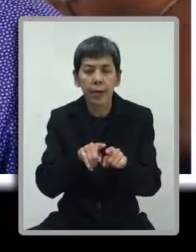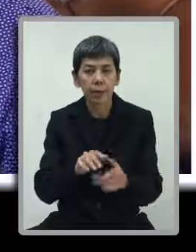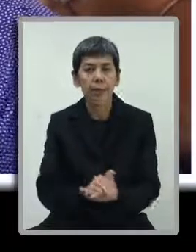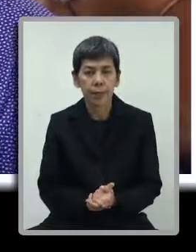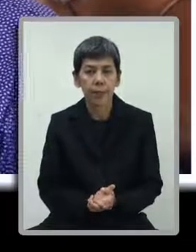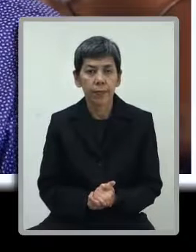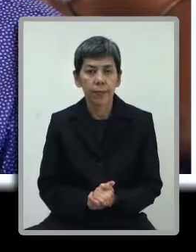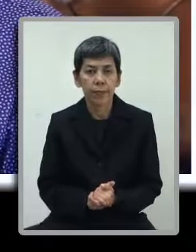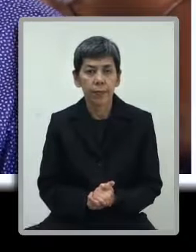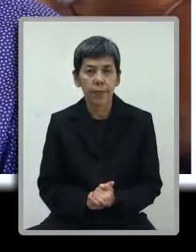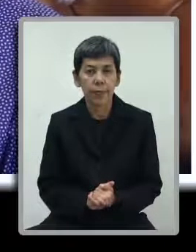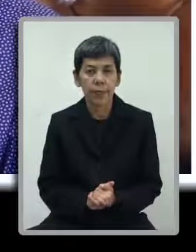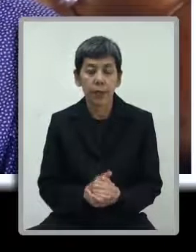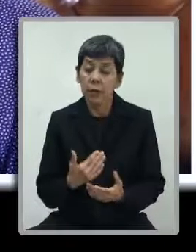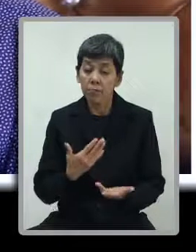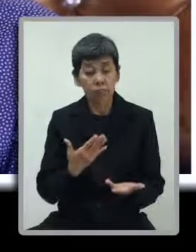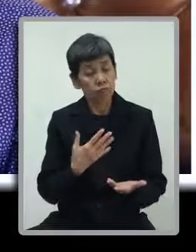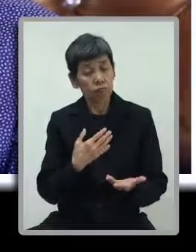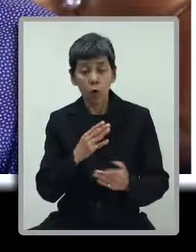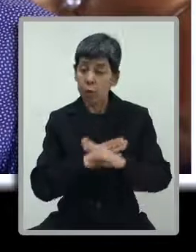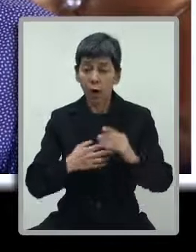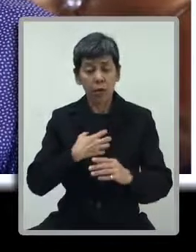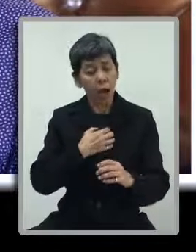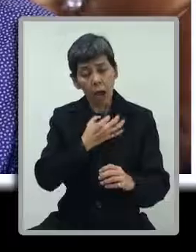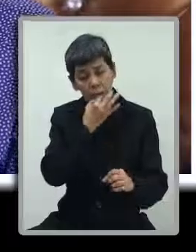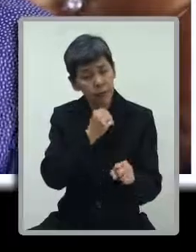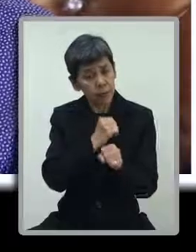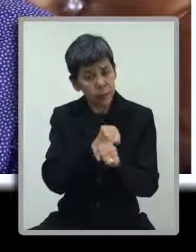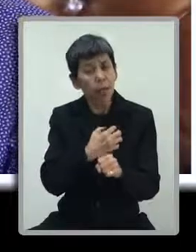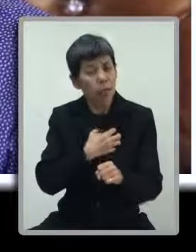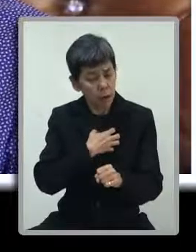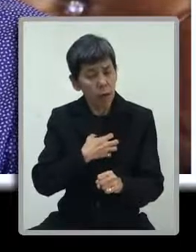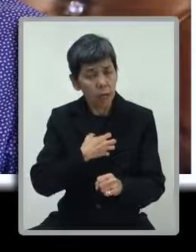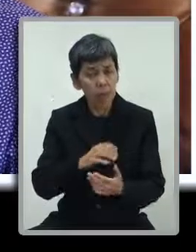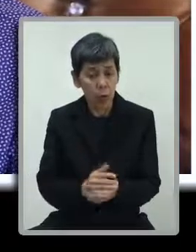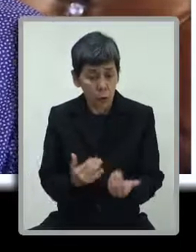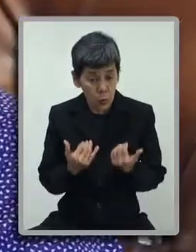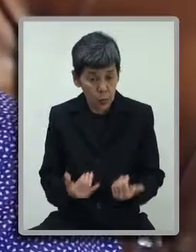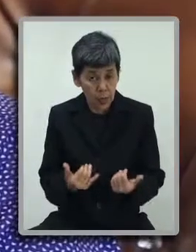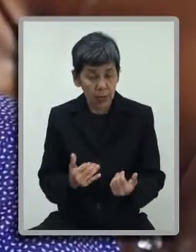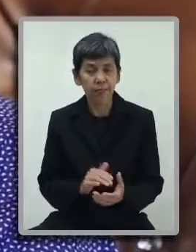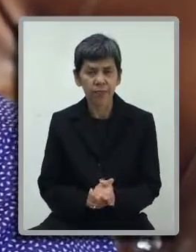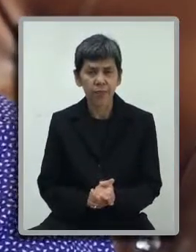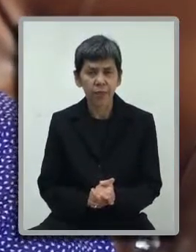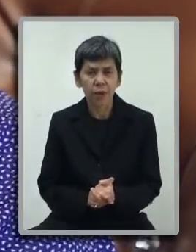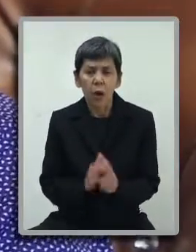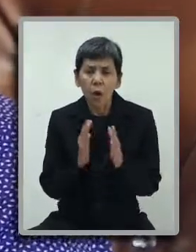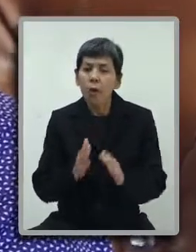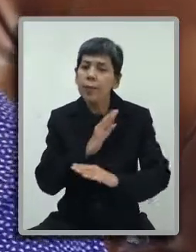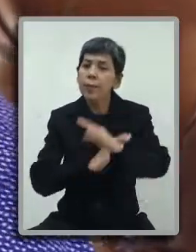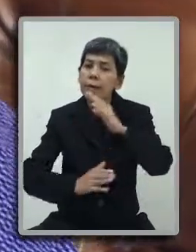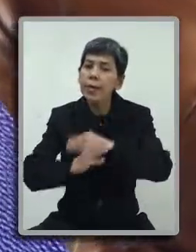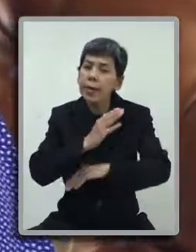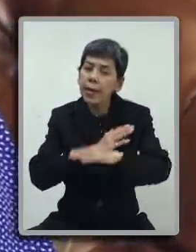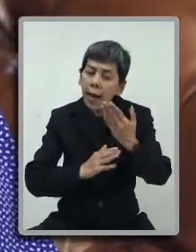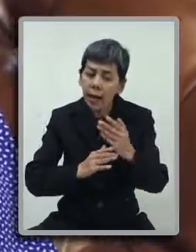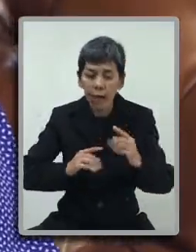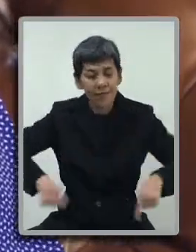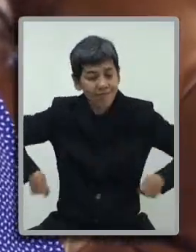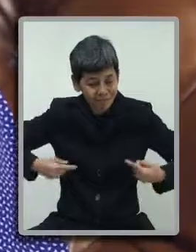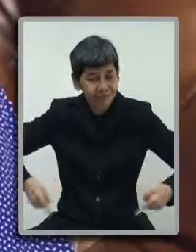ษย์ล้อเนี่ยนะครับที่เขาอยากจะทำงานในเรื่องของตรงนี้ขึ้นมาวันนี้นะครับคนพิการห